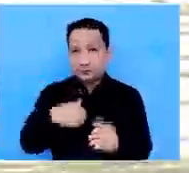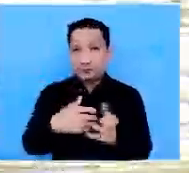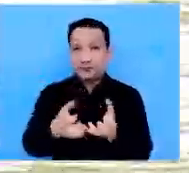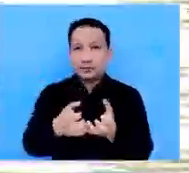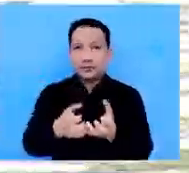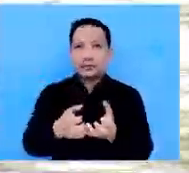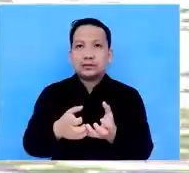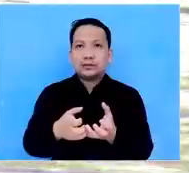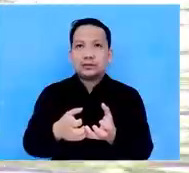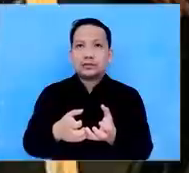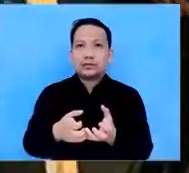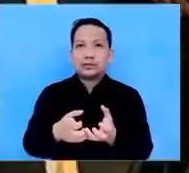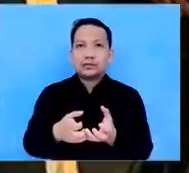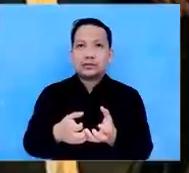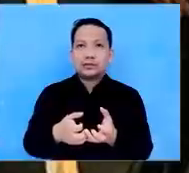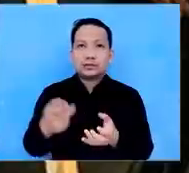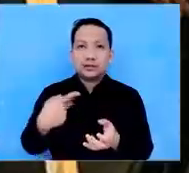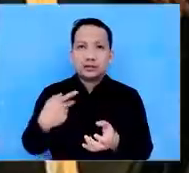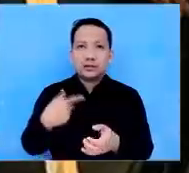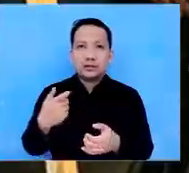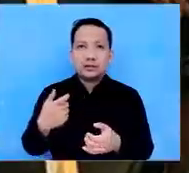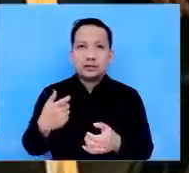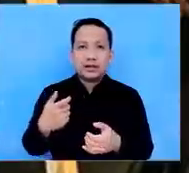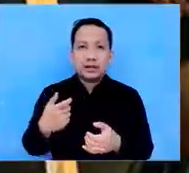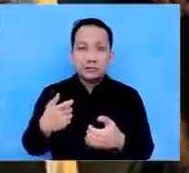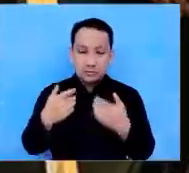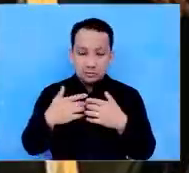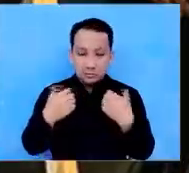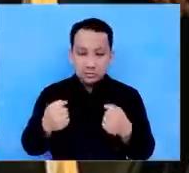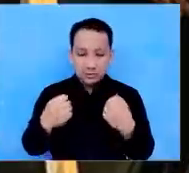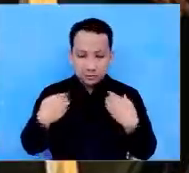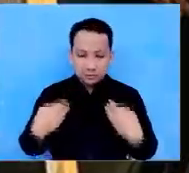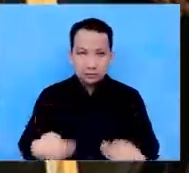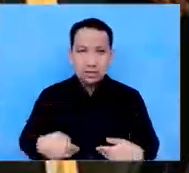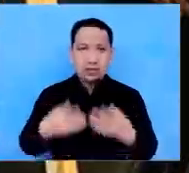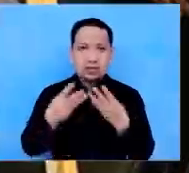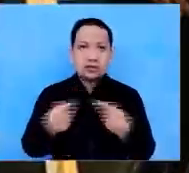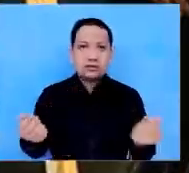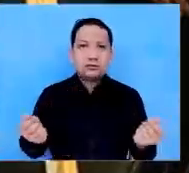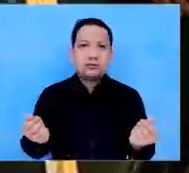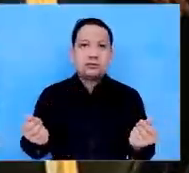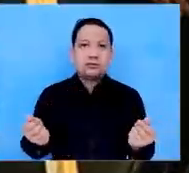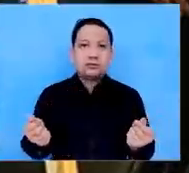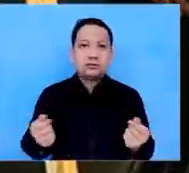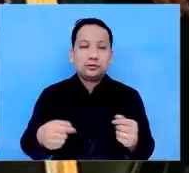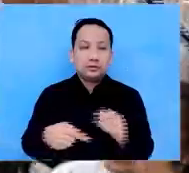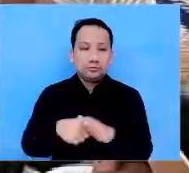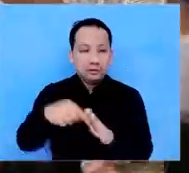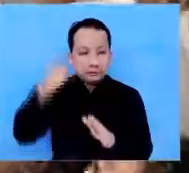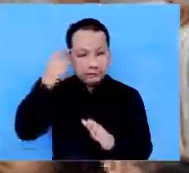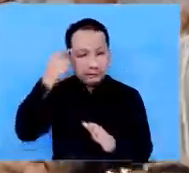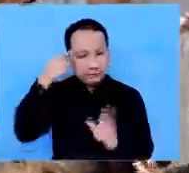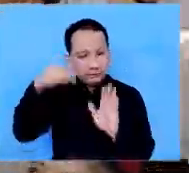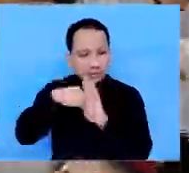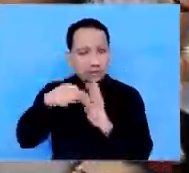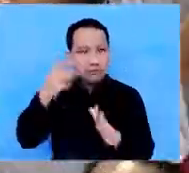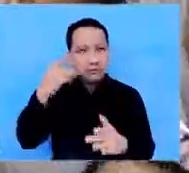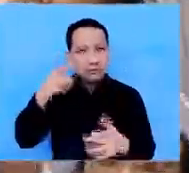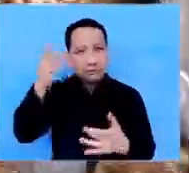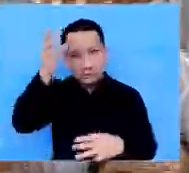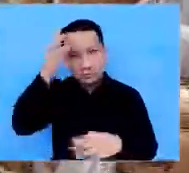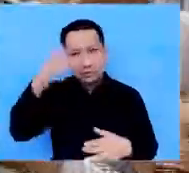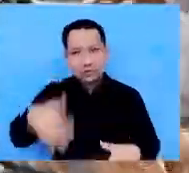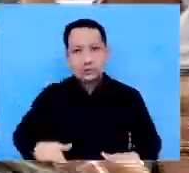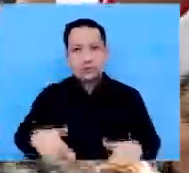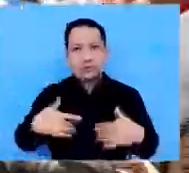I rediscovered my physical self, parang nawala na yung stigma of cancer in my life.